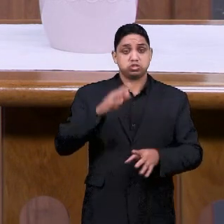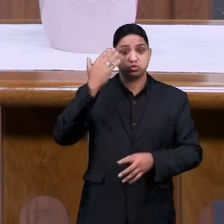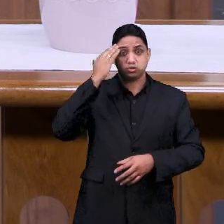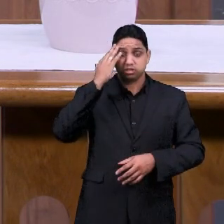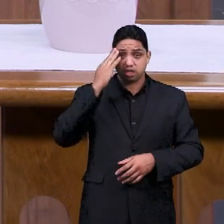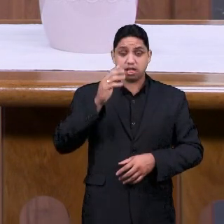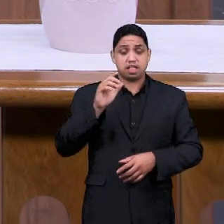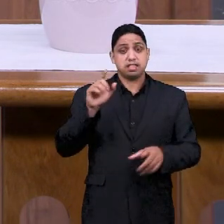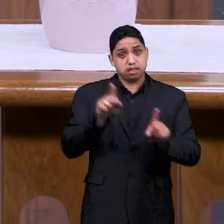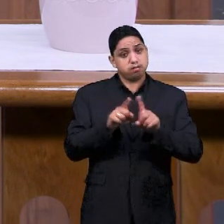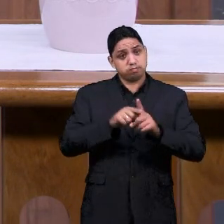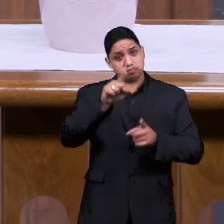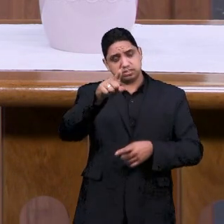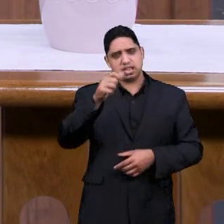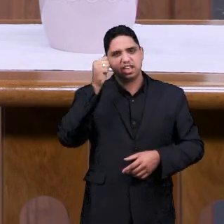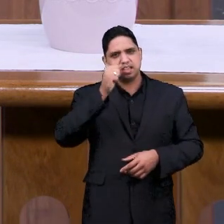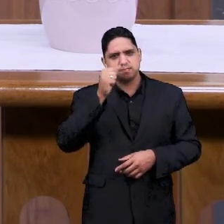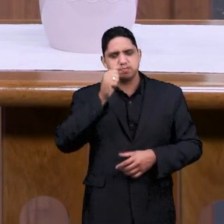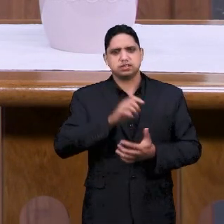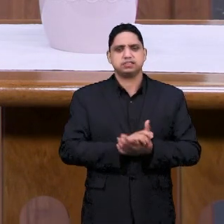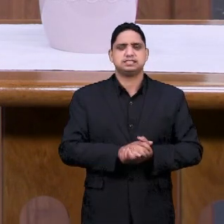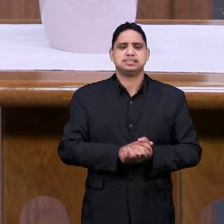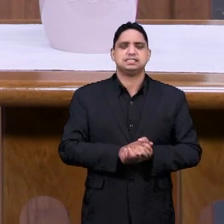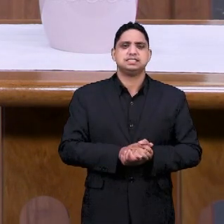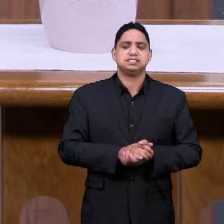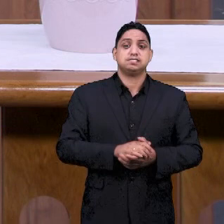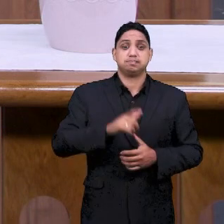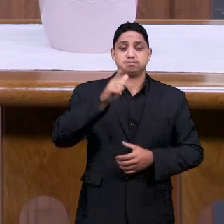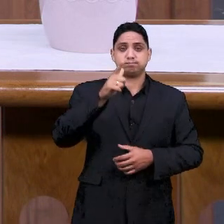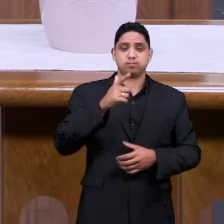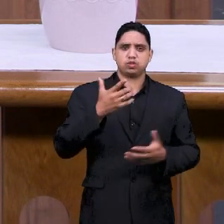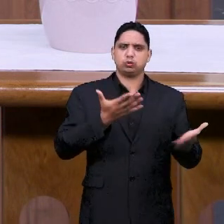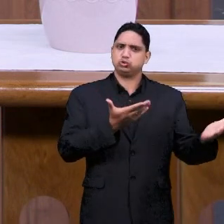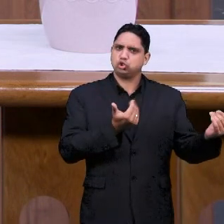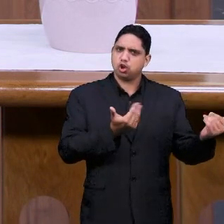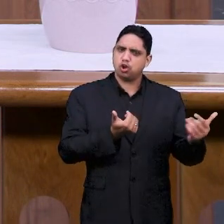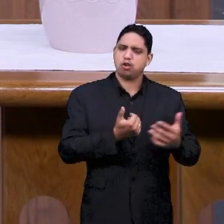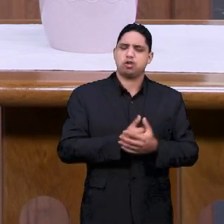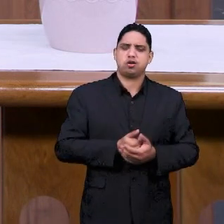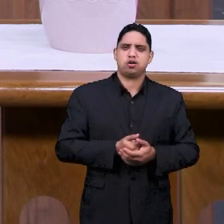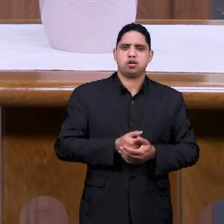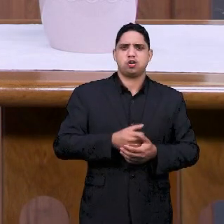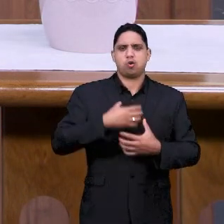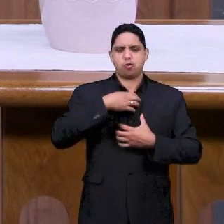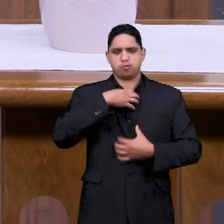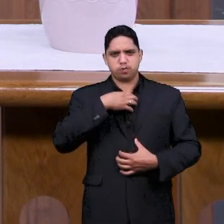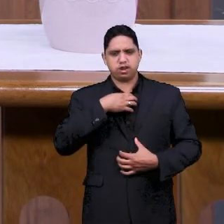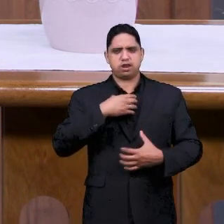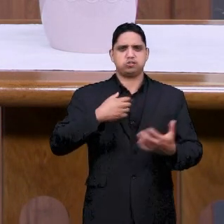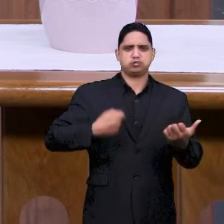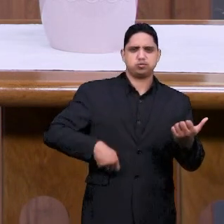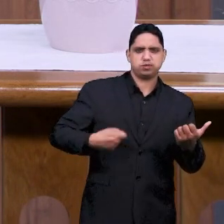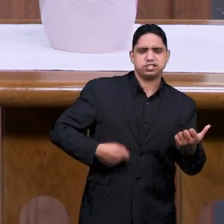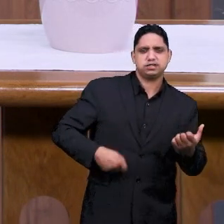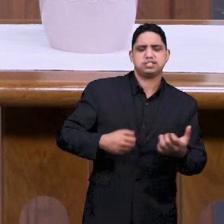qui a renouvelé la compréhension. Même vous, sœurs ou jeunes, ouvriers,